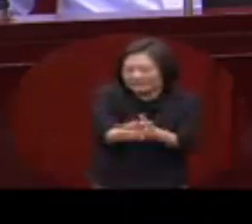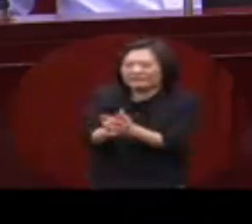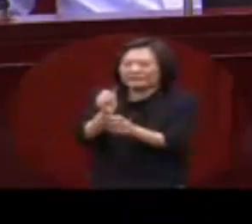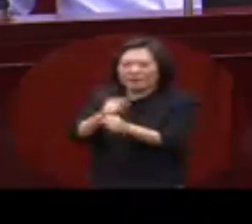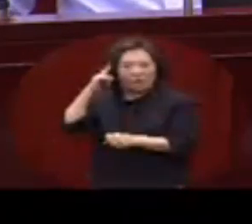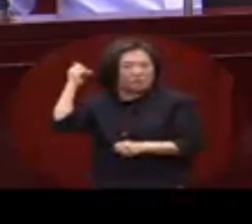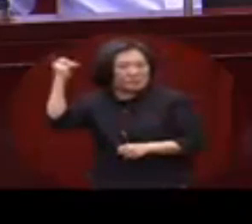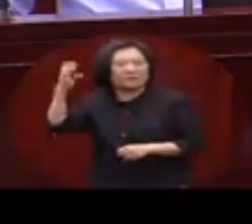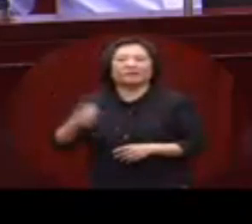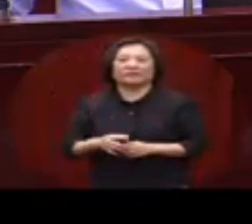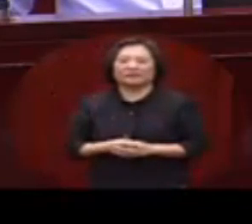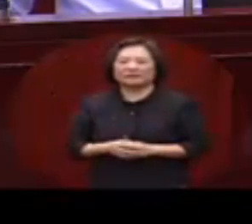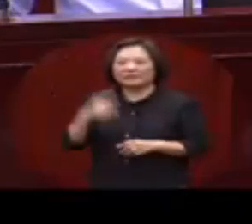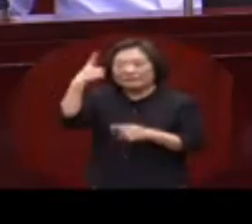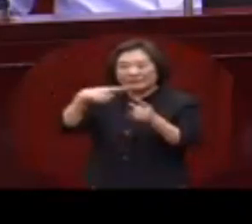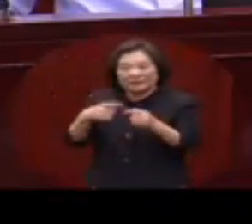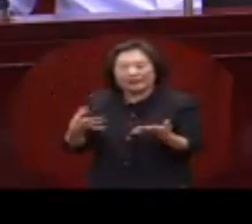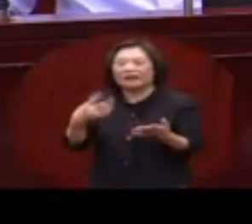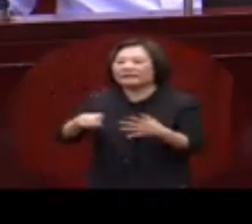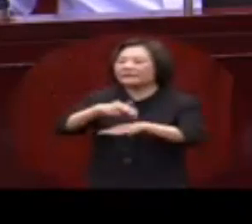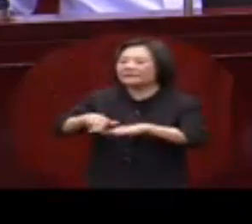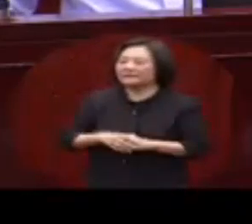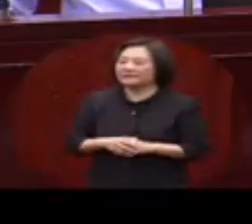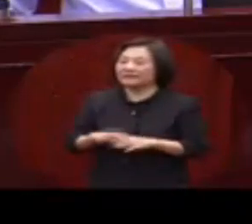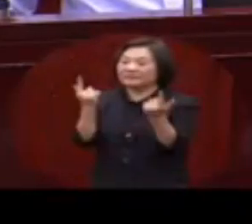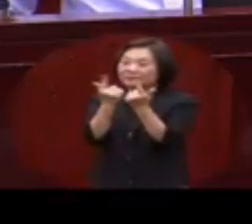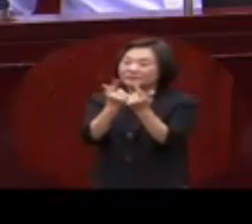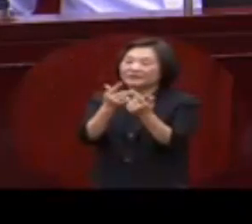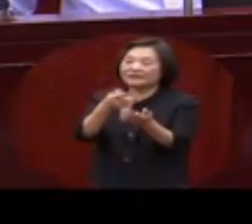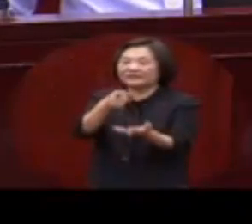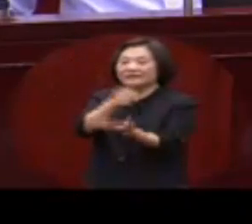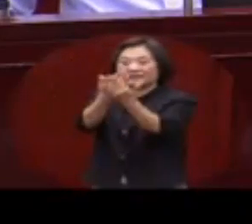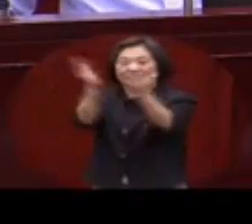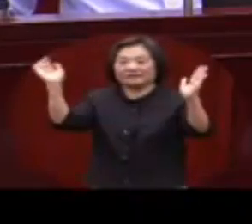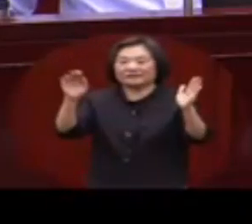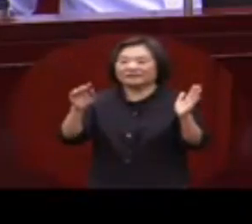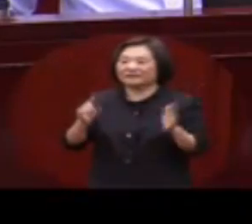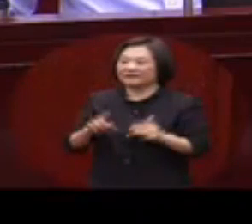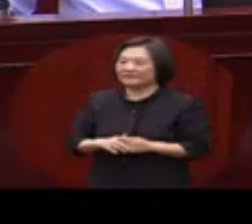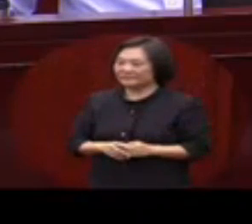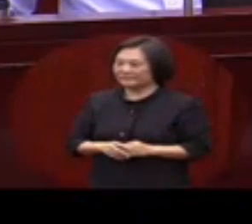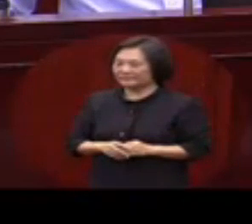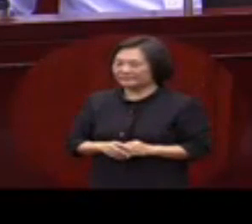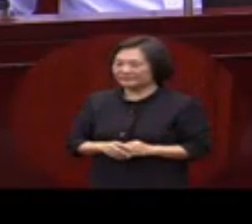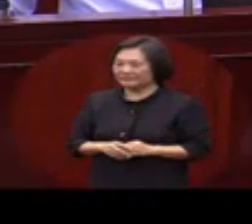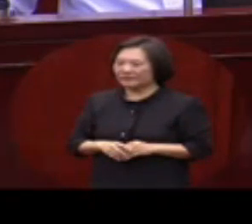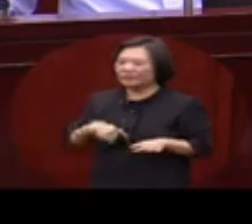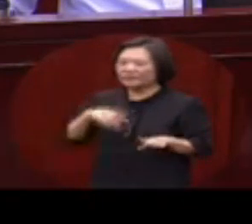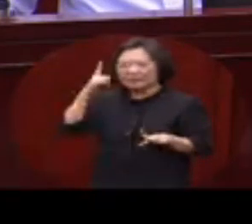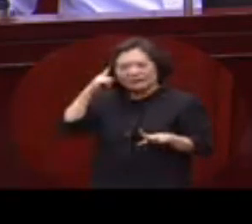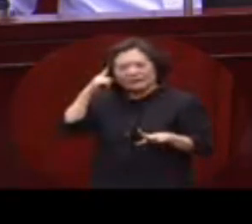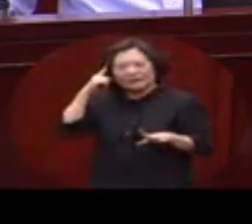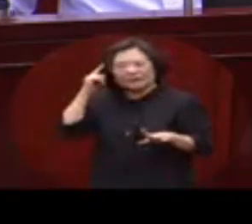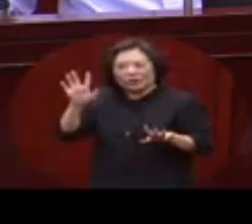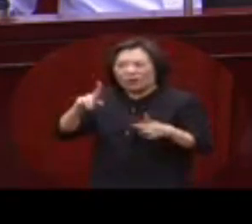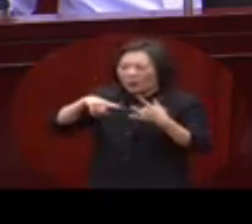没有做检讨报告哈？明年看看怎么办。台北灯节哈，本来明年到底要在哪里办哦，思考很久，但